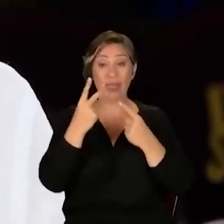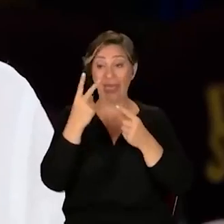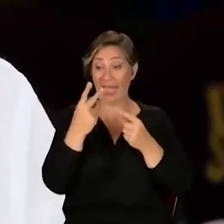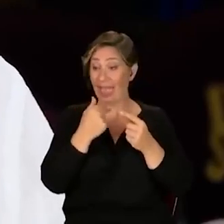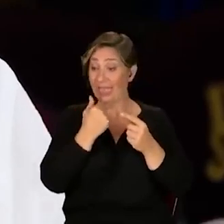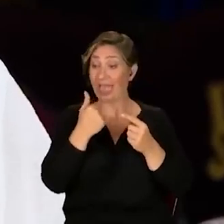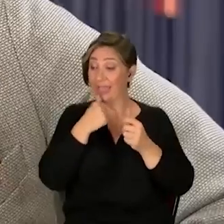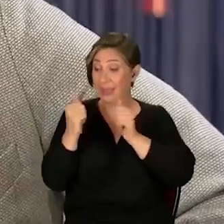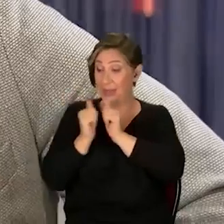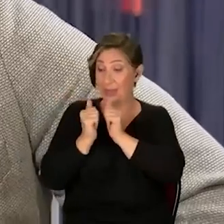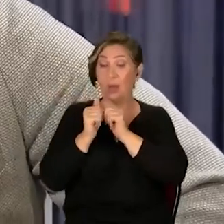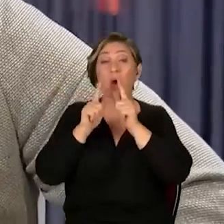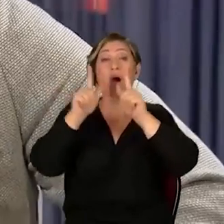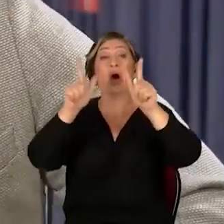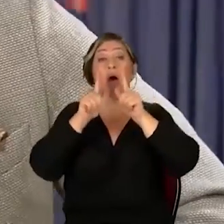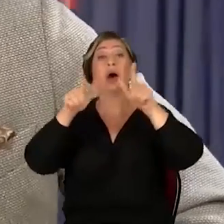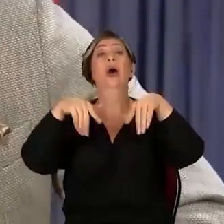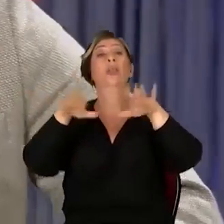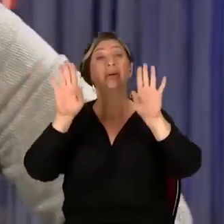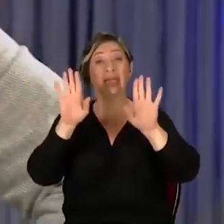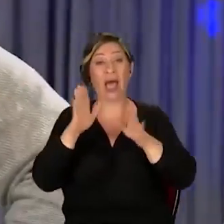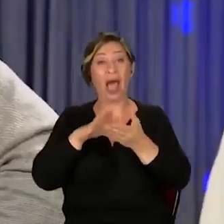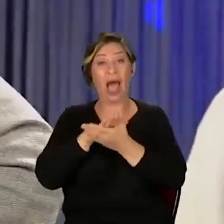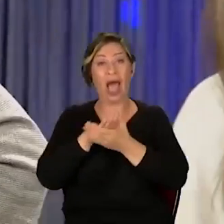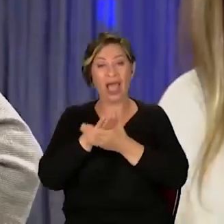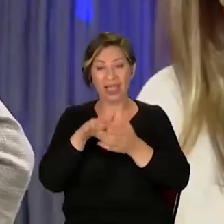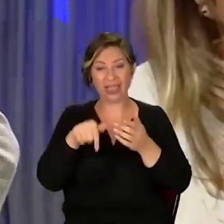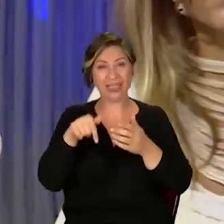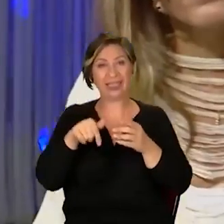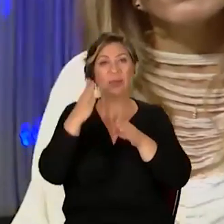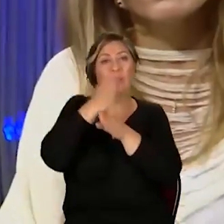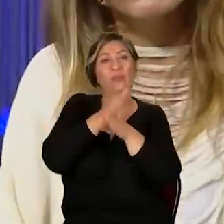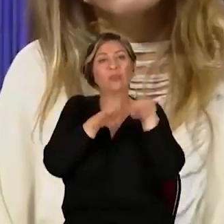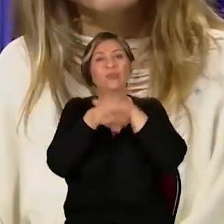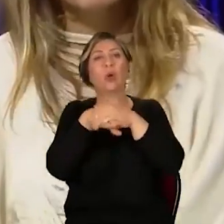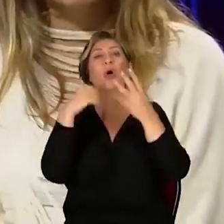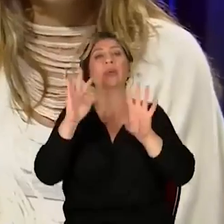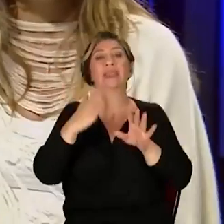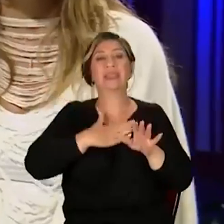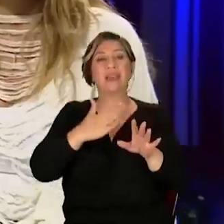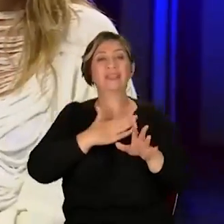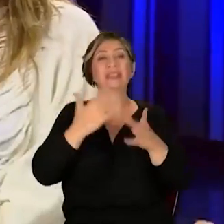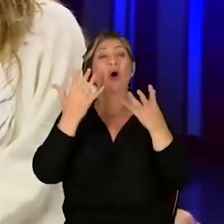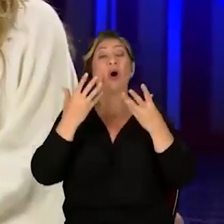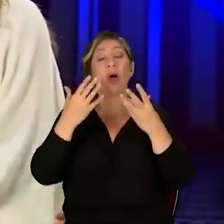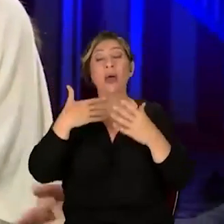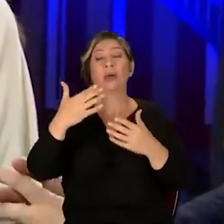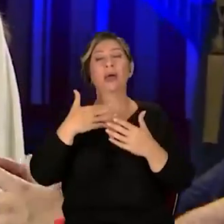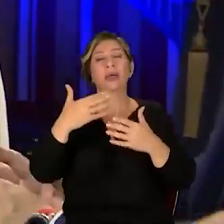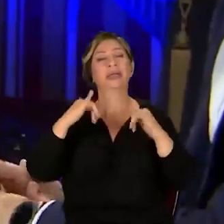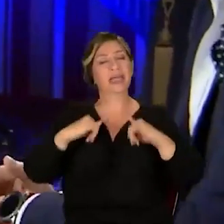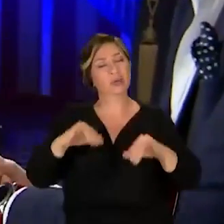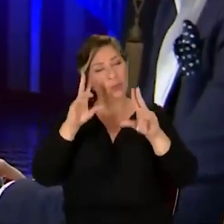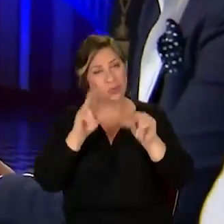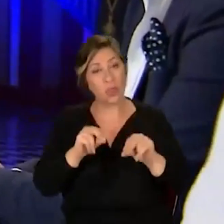eşin de sağlıklı, horlamadan, işte bacaklarında uysuz bacağı olmadan, nefesi durmadan sağlıklı uyuyorlar.